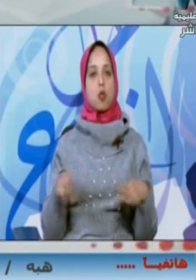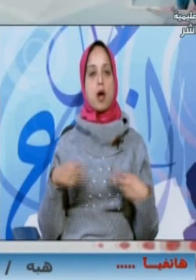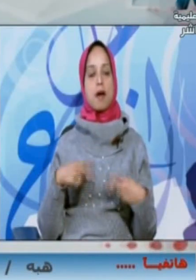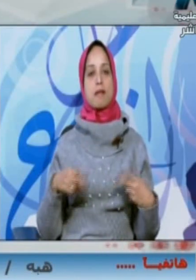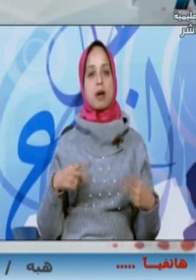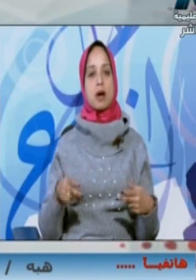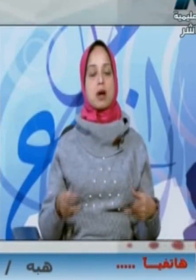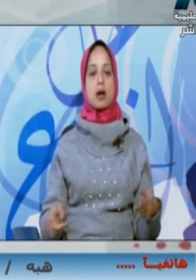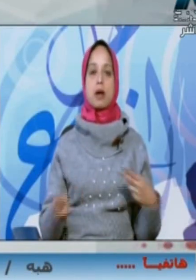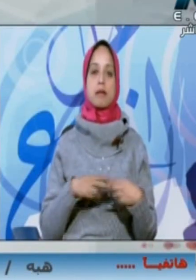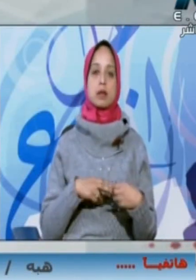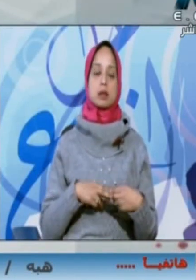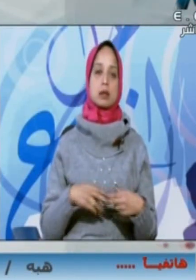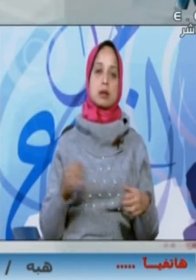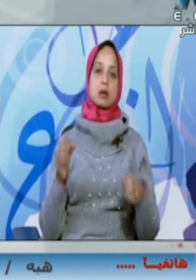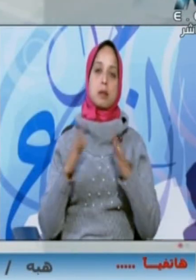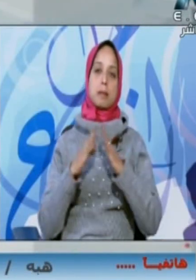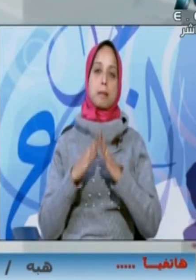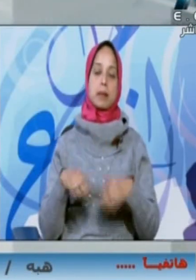ولا رفضت؟